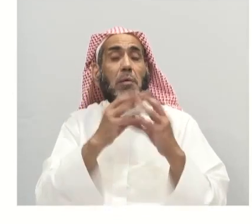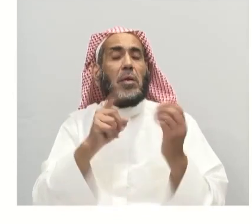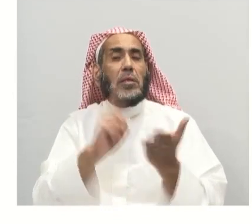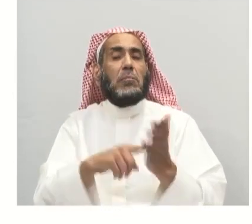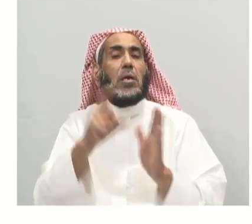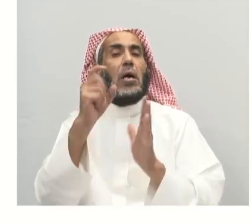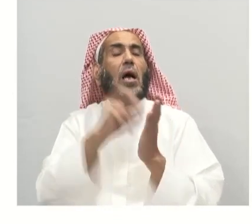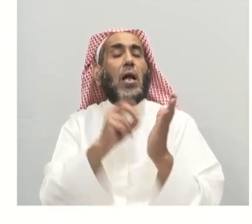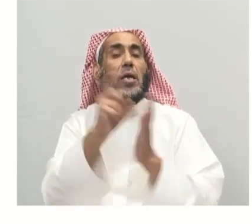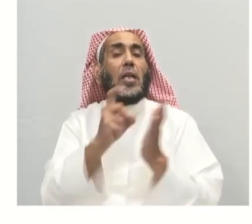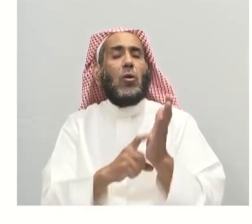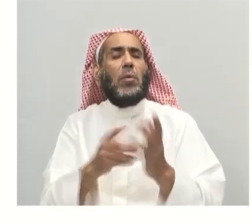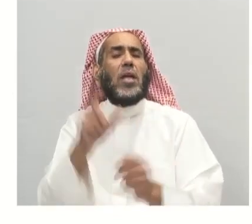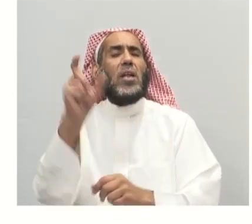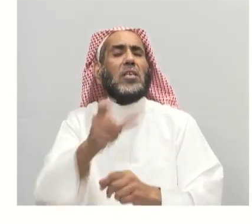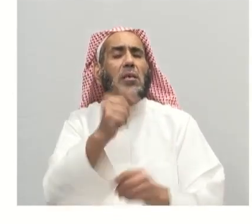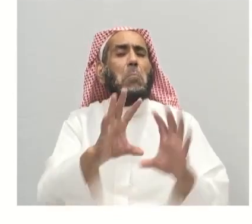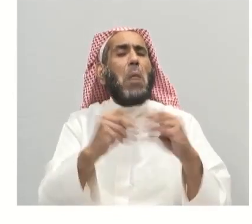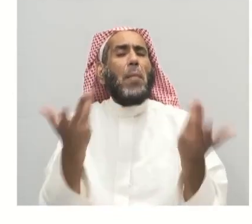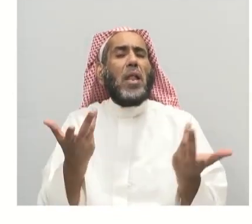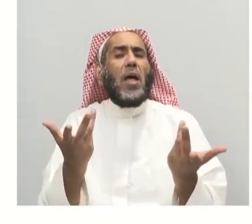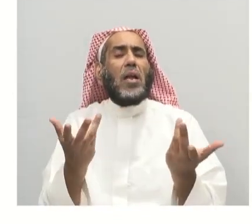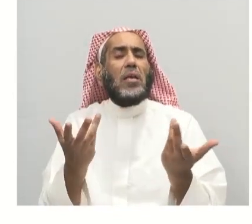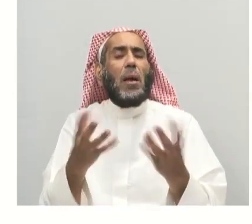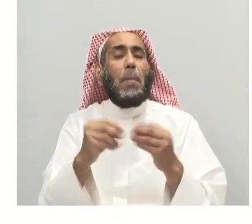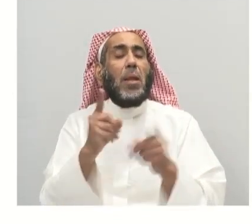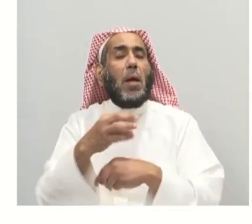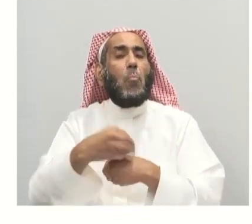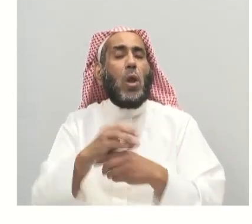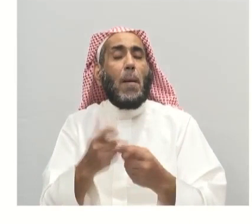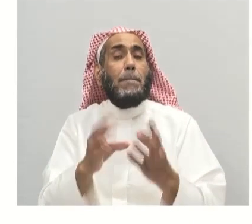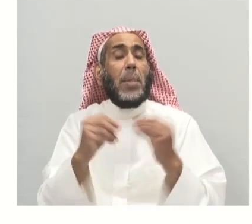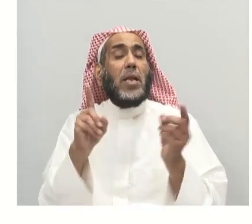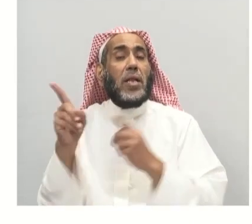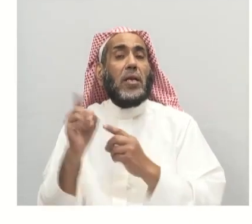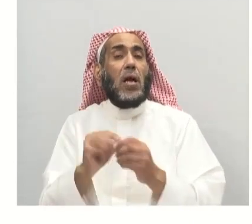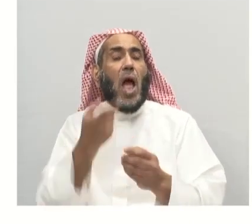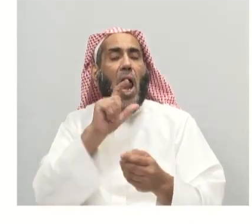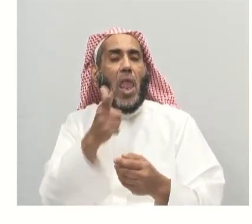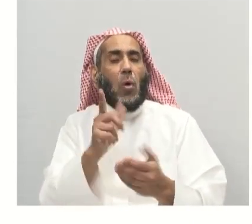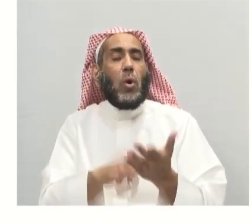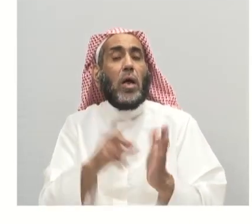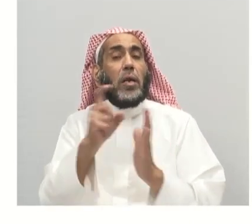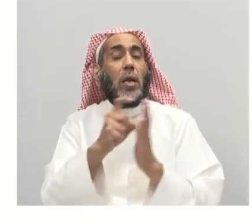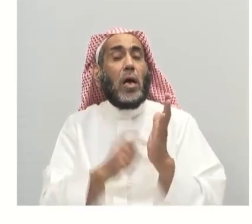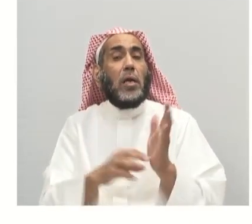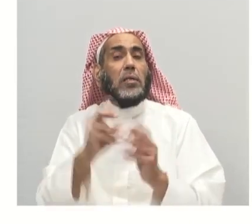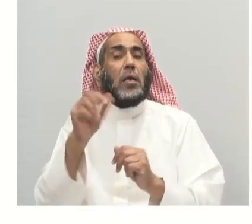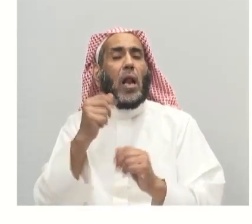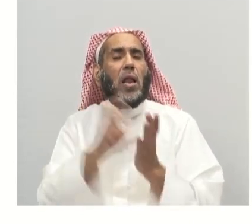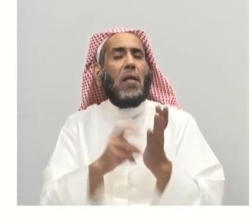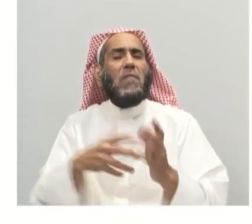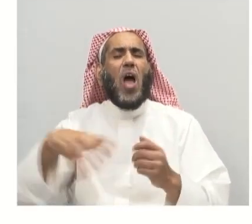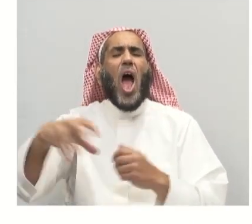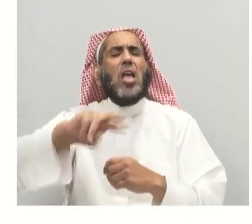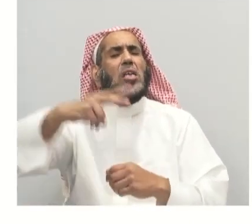القاعده قونيه من حيث الاشخاص ما معنى ذلك معنى ذلك بان نقول ان القاعده القانونيه في دوله